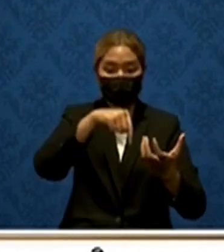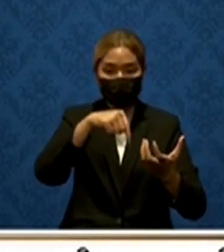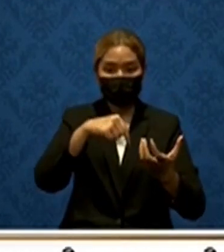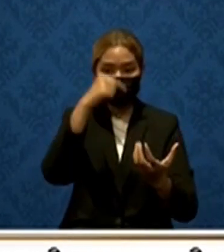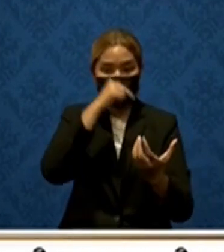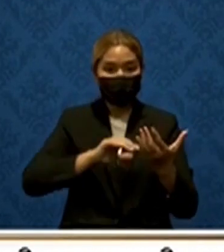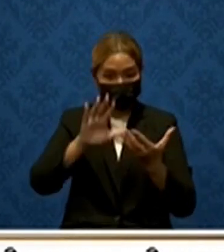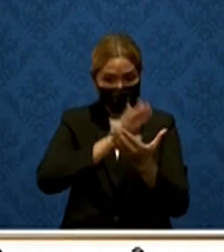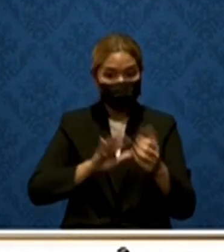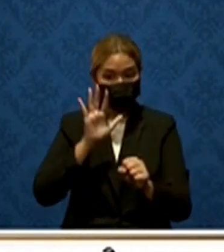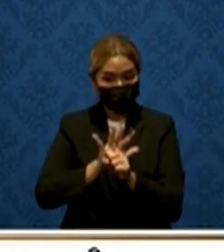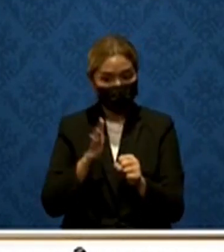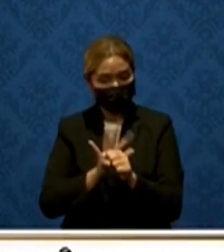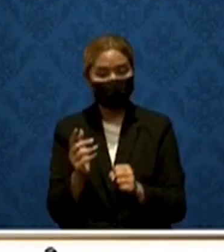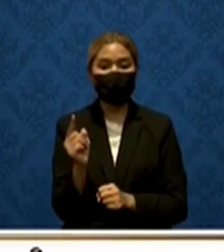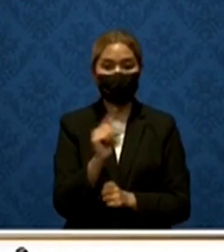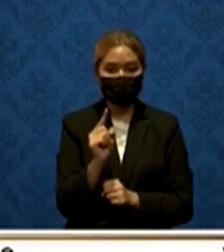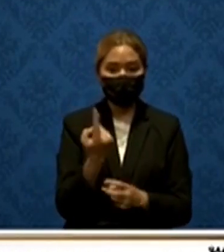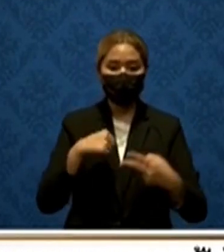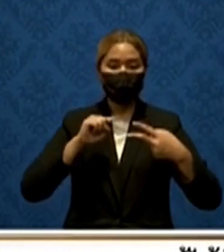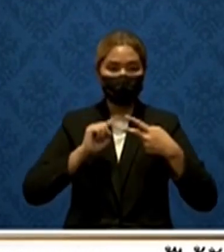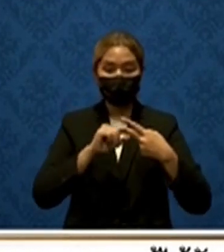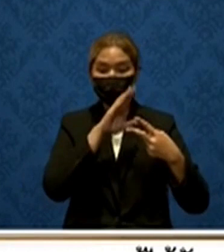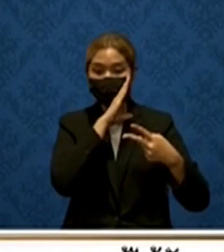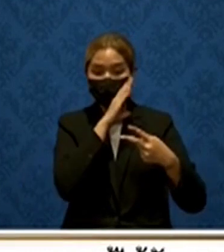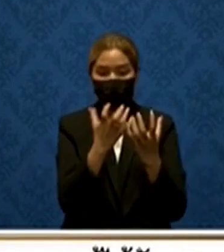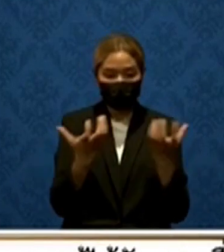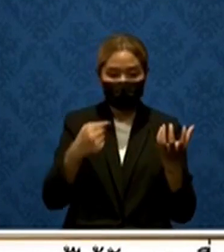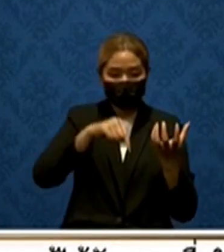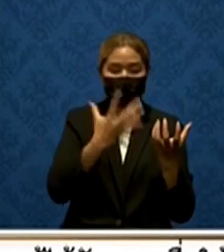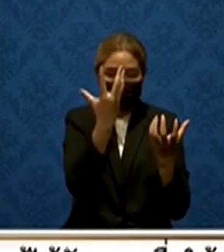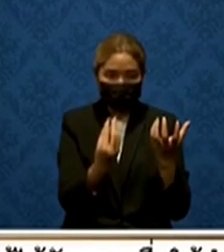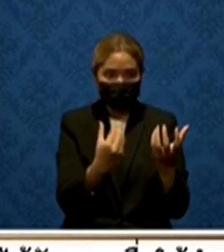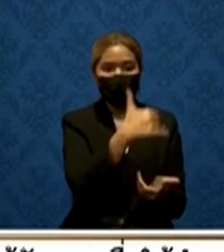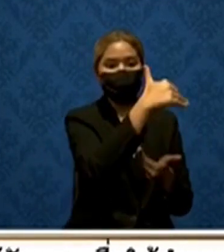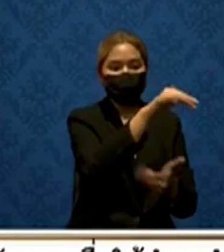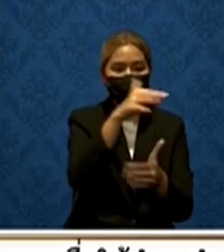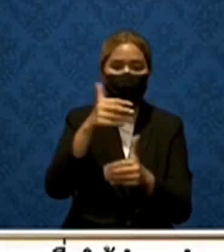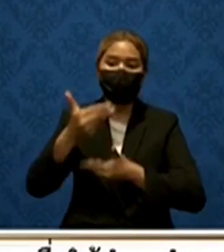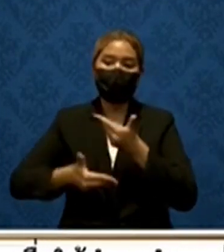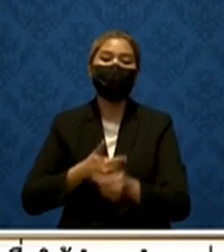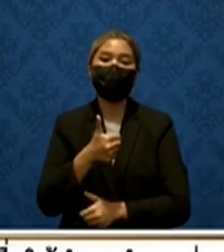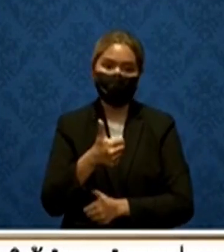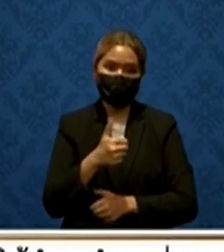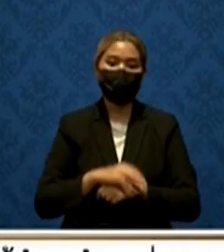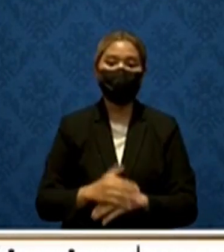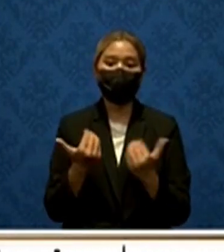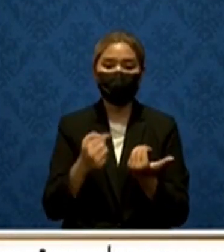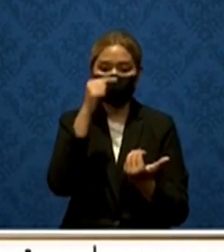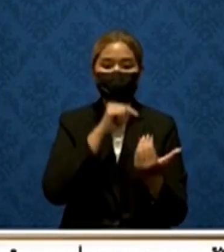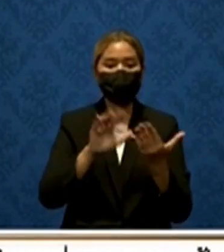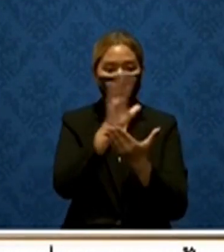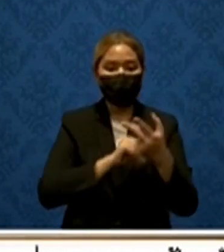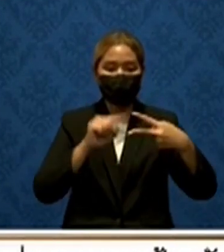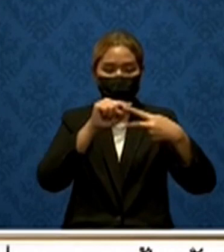นประเทศต้องเพียงพอก่อน2 ท่าเหลือส่งออกอันนี้จะทำให้เราได้ทั้งสอง